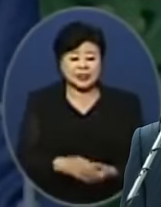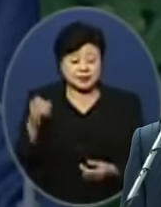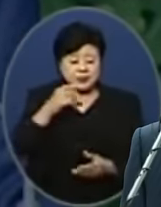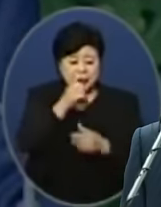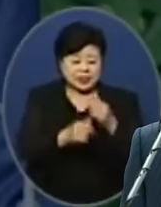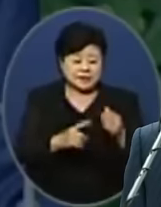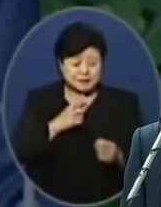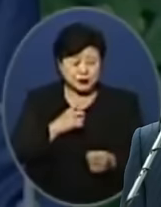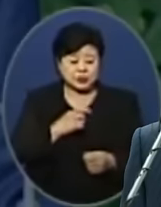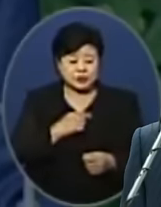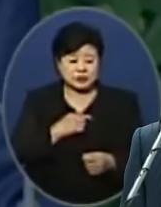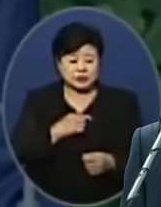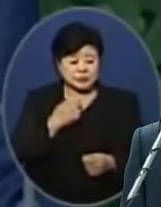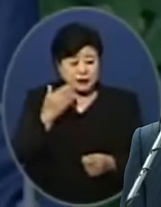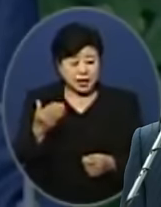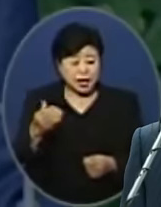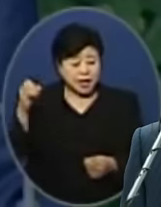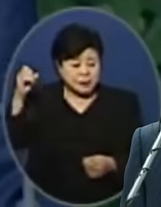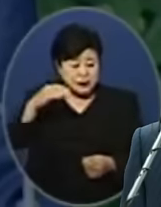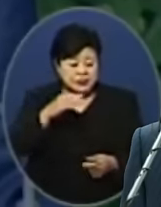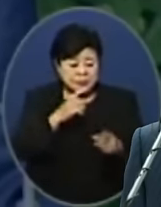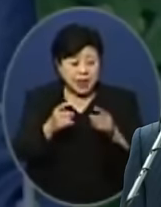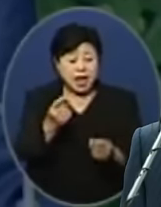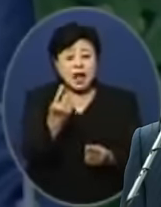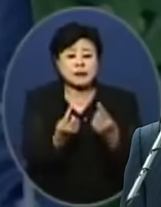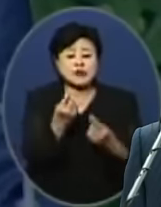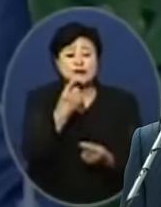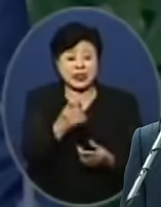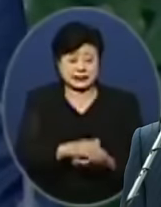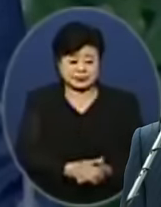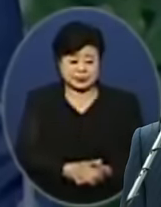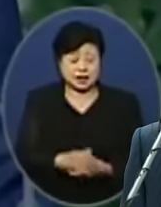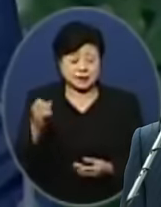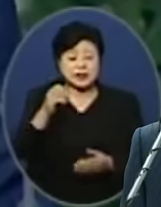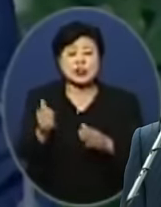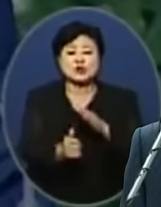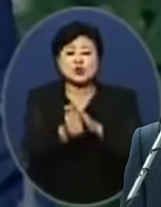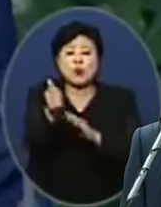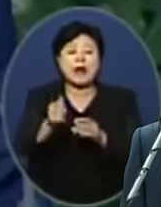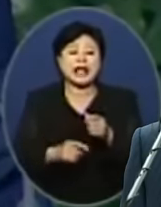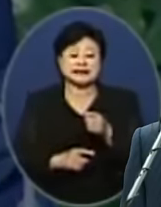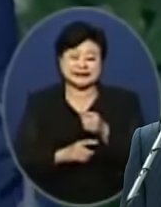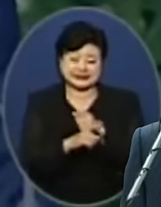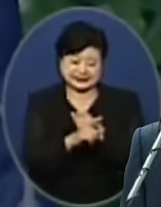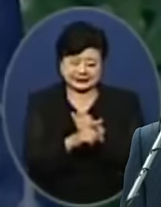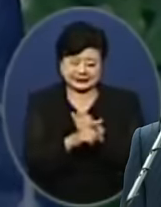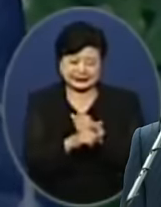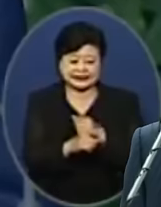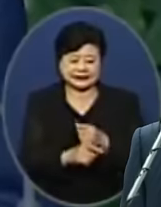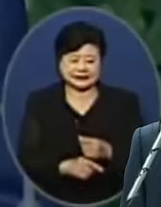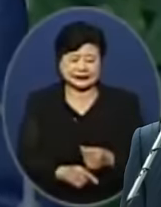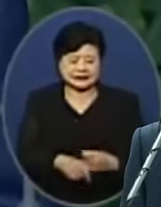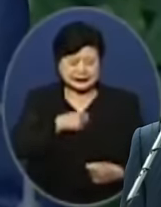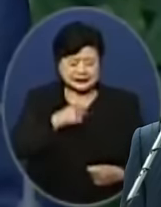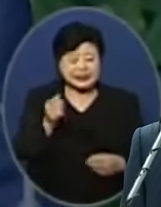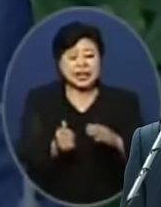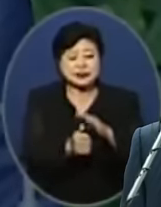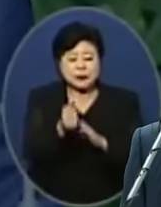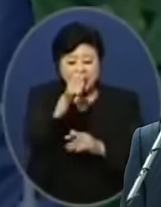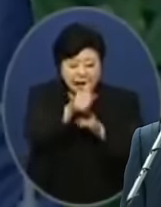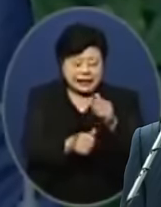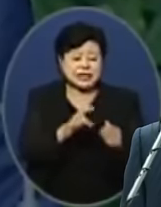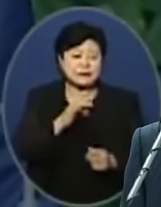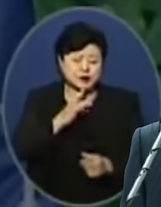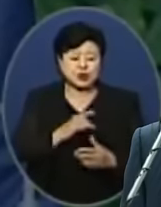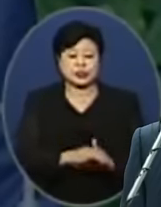빛은 하나님밖에 없느냐? 빛이란 말은 비유로 말씀하신 것인데 빛은 소망을 말하는 것입니다. 진실한 소망은